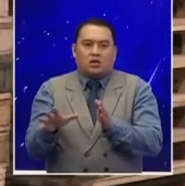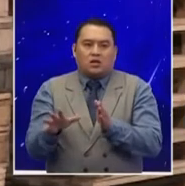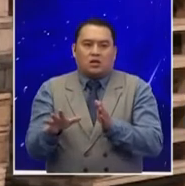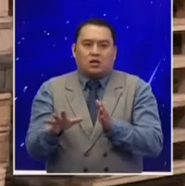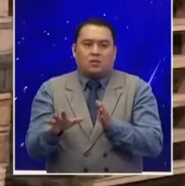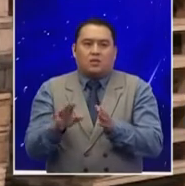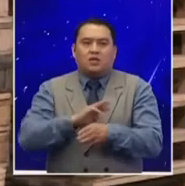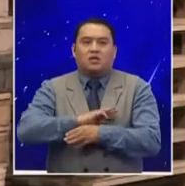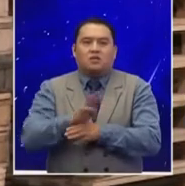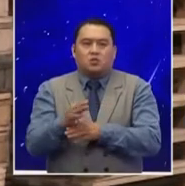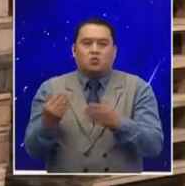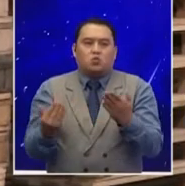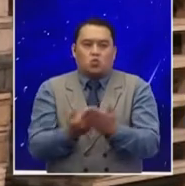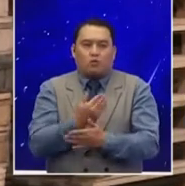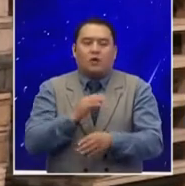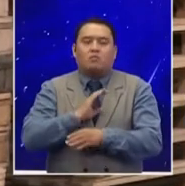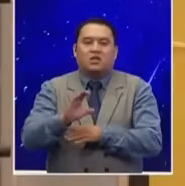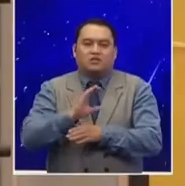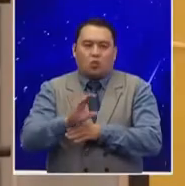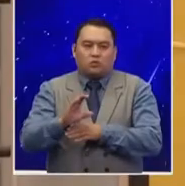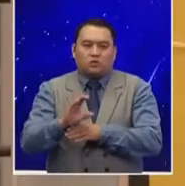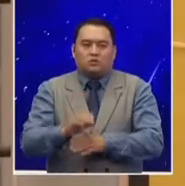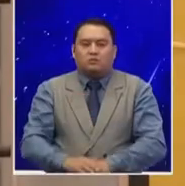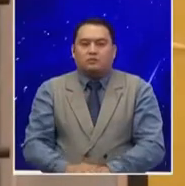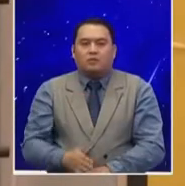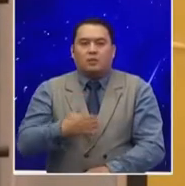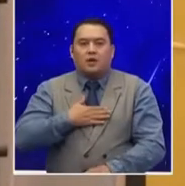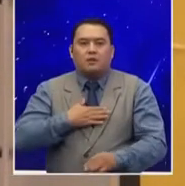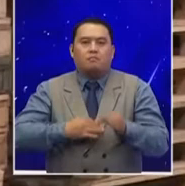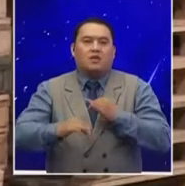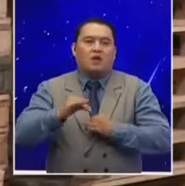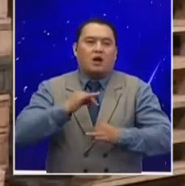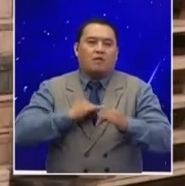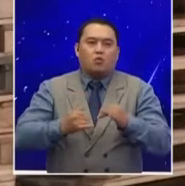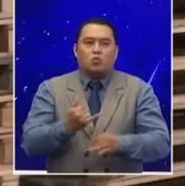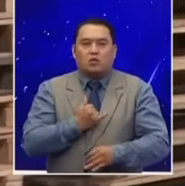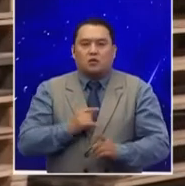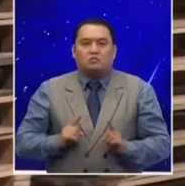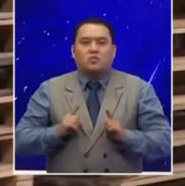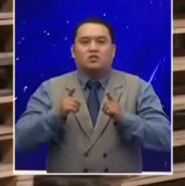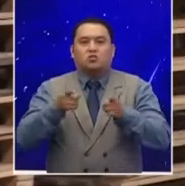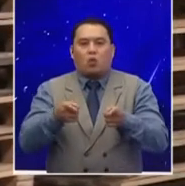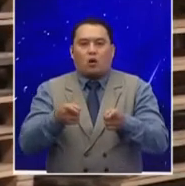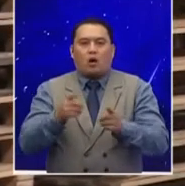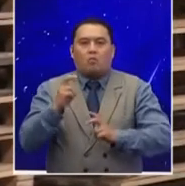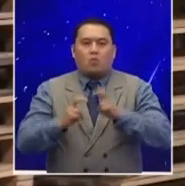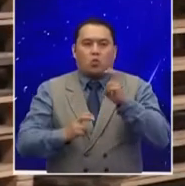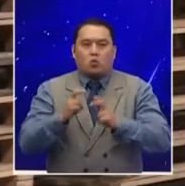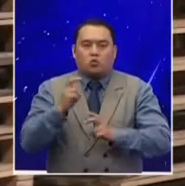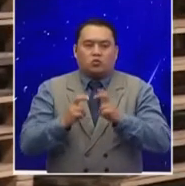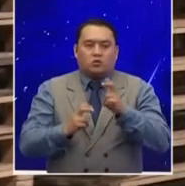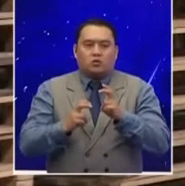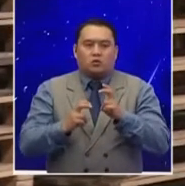Мы осваиваем новое производство. Все-таки переговоры ведутся, что нам все-таки поставят оборудование на завод сухих